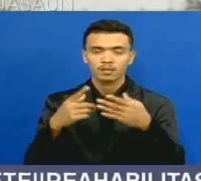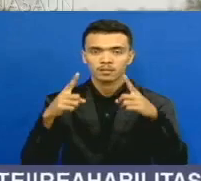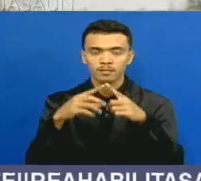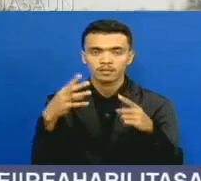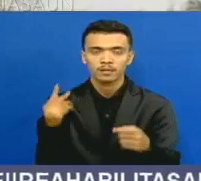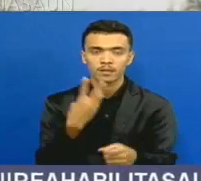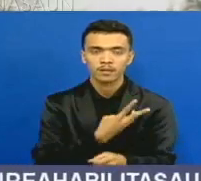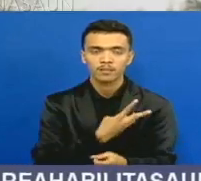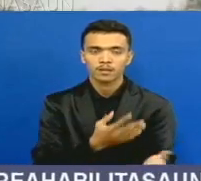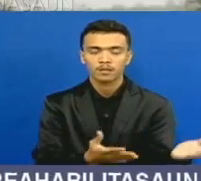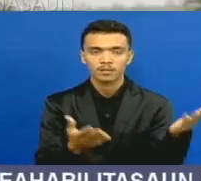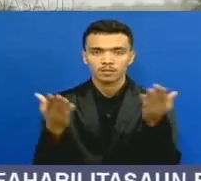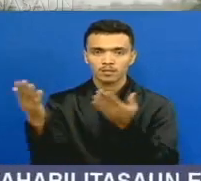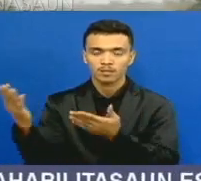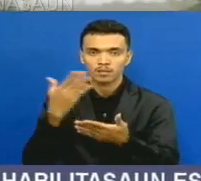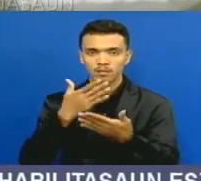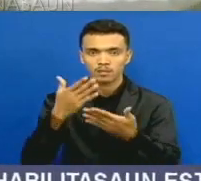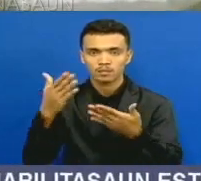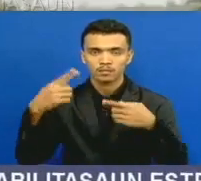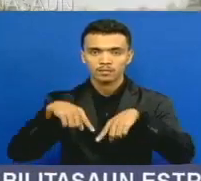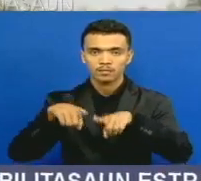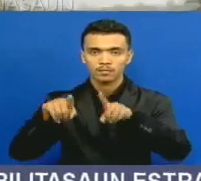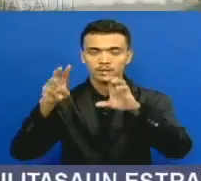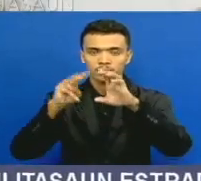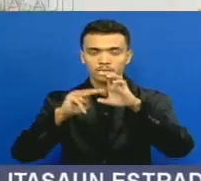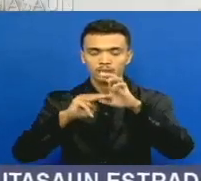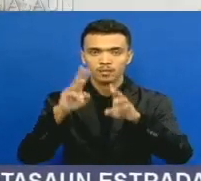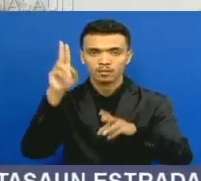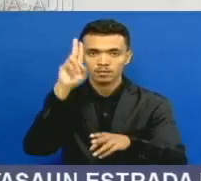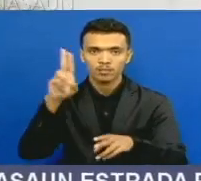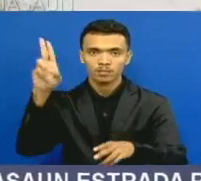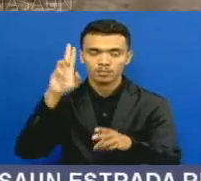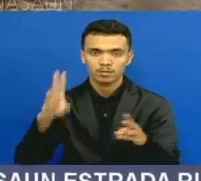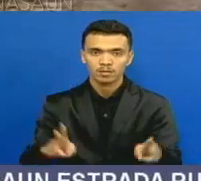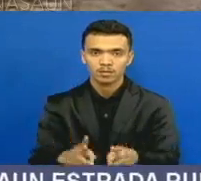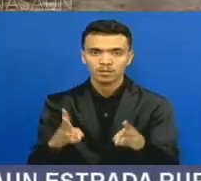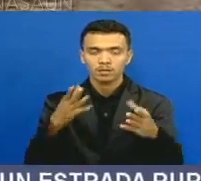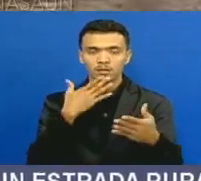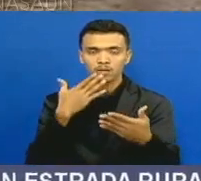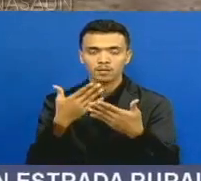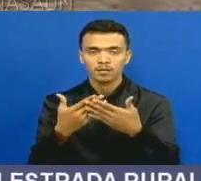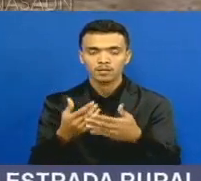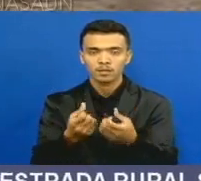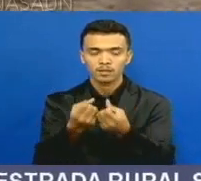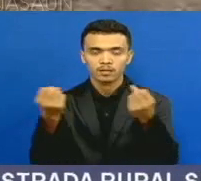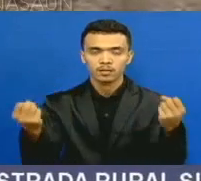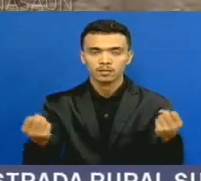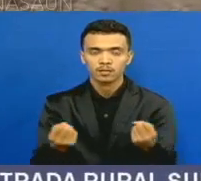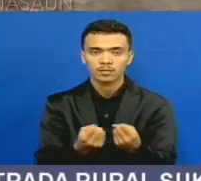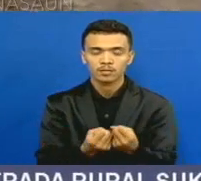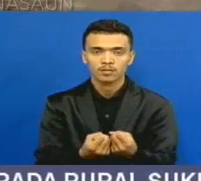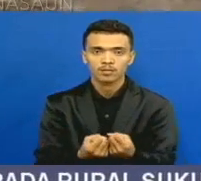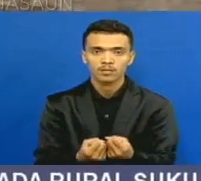atau dori produk at bah mereka kari lahor dalam dia. Hene tesuka kaybara suka kaybara ni arene bau